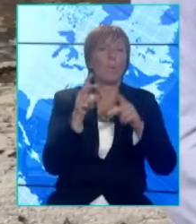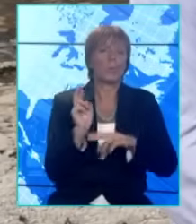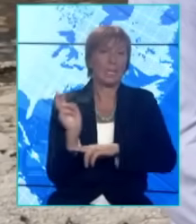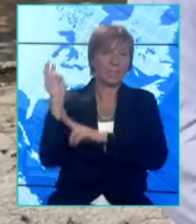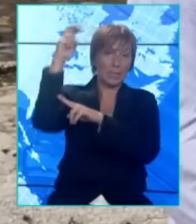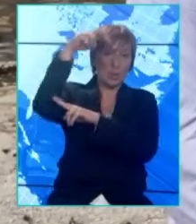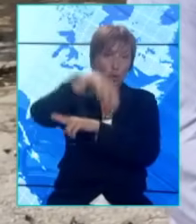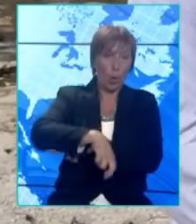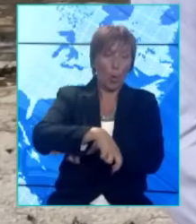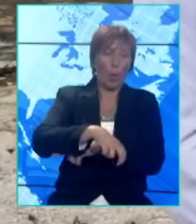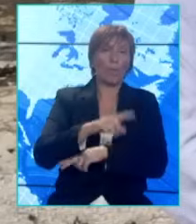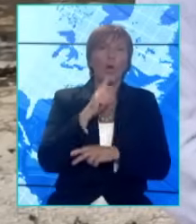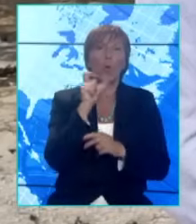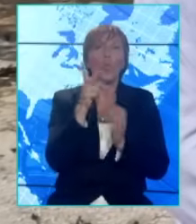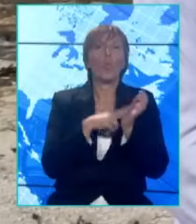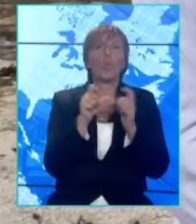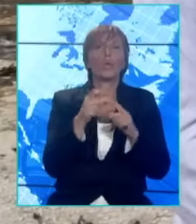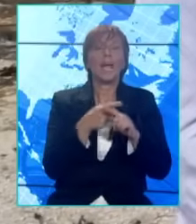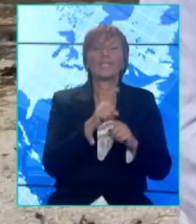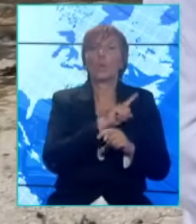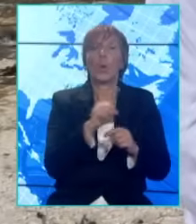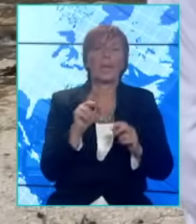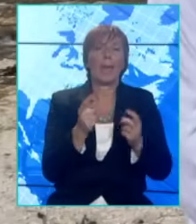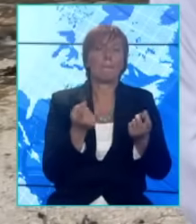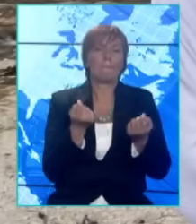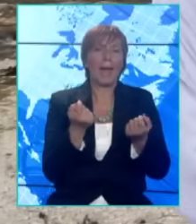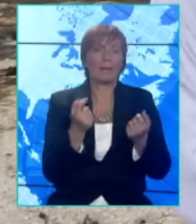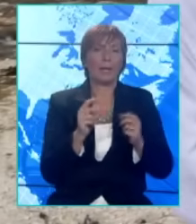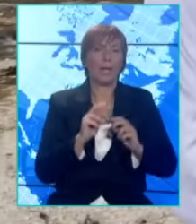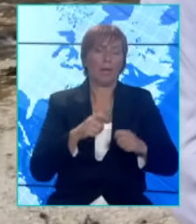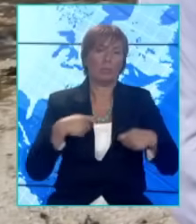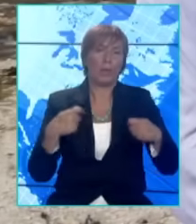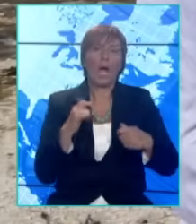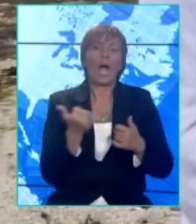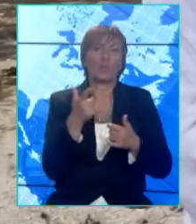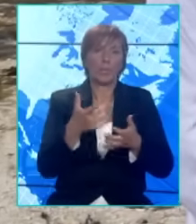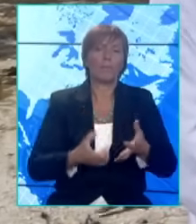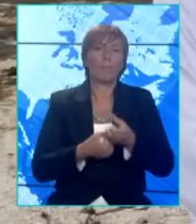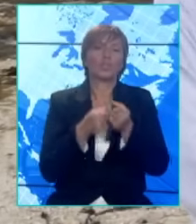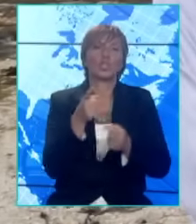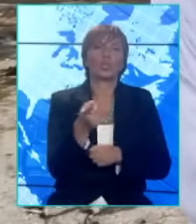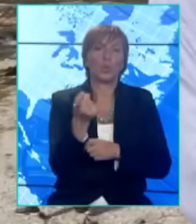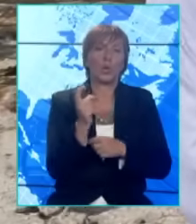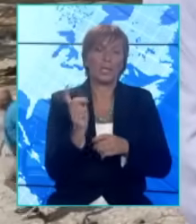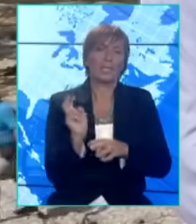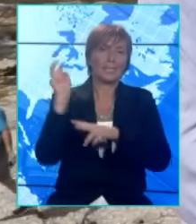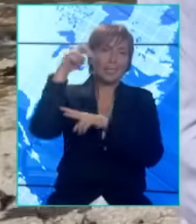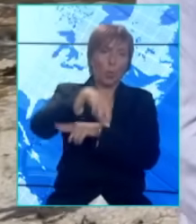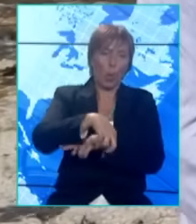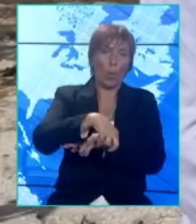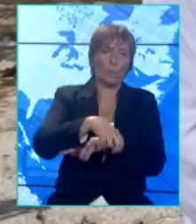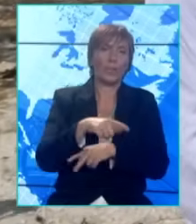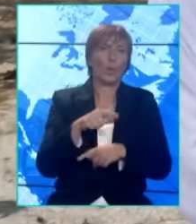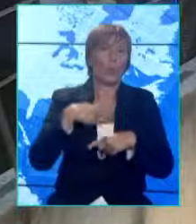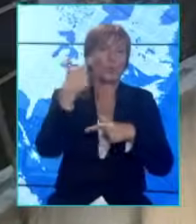skokovi uđu u UNESCO-vu, je li, nematerijalnu kulturnu baštinu. Koliko ćete vi to podržati, tu inicijativu? A skokovi su nam uskoro u iduću nedjelju.